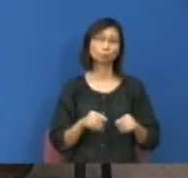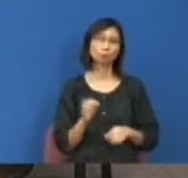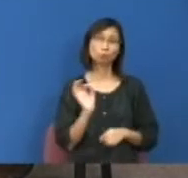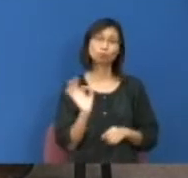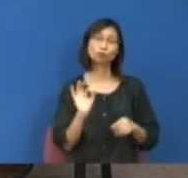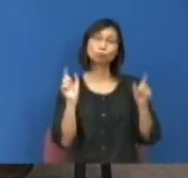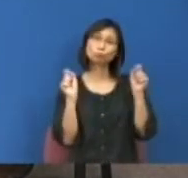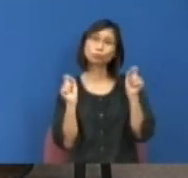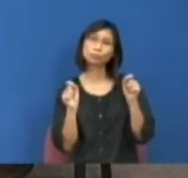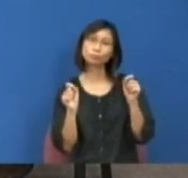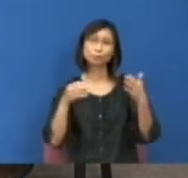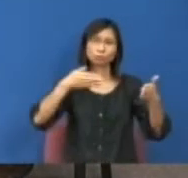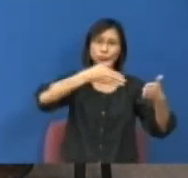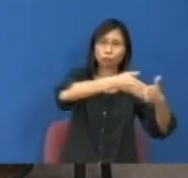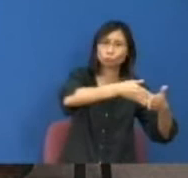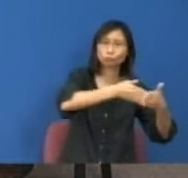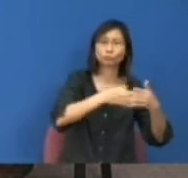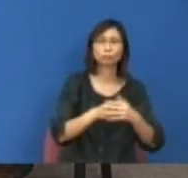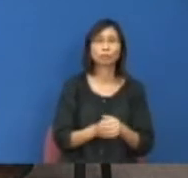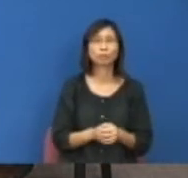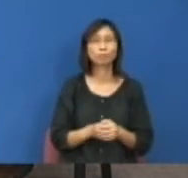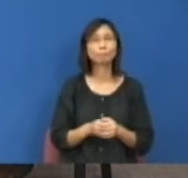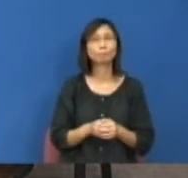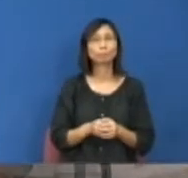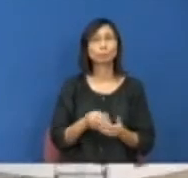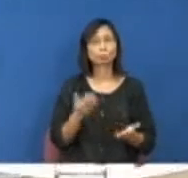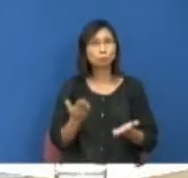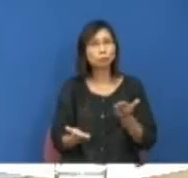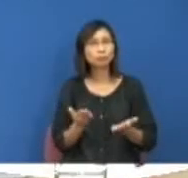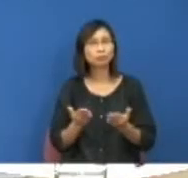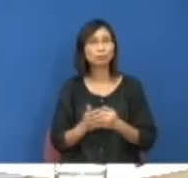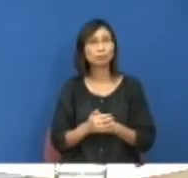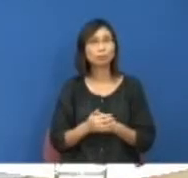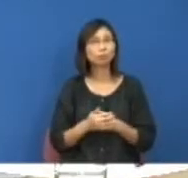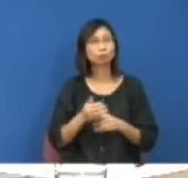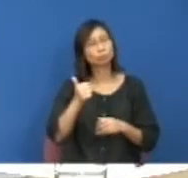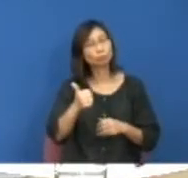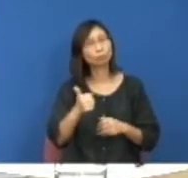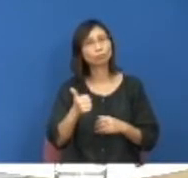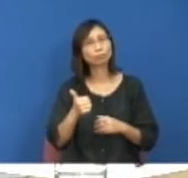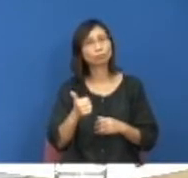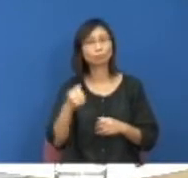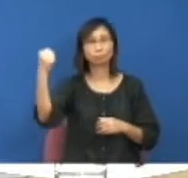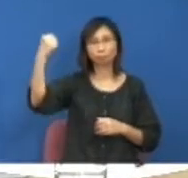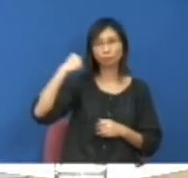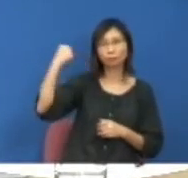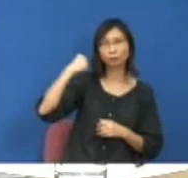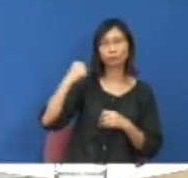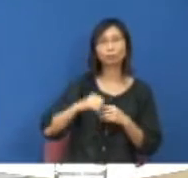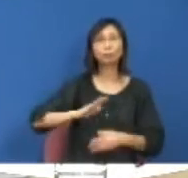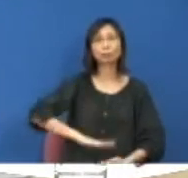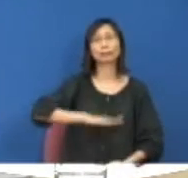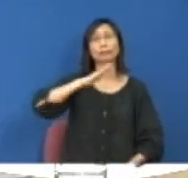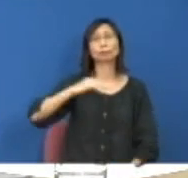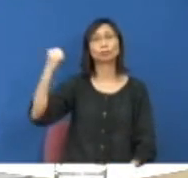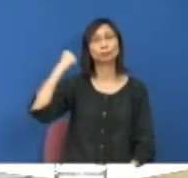即係適當嘅武力，即係適當嘅力量或者武力係移除